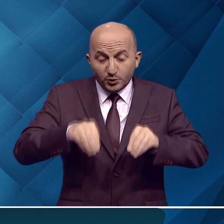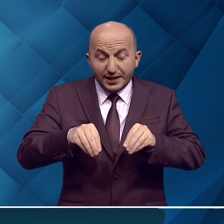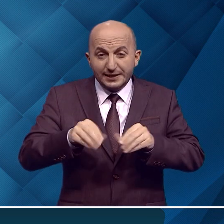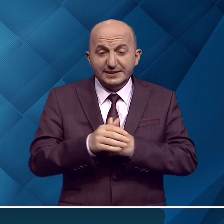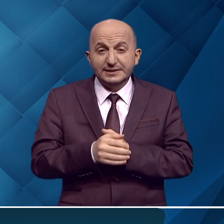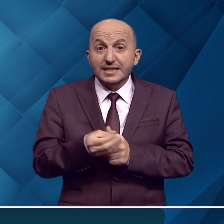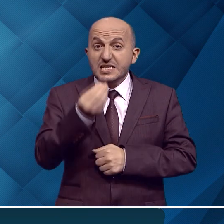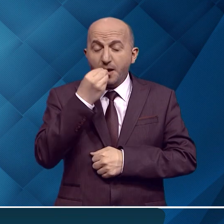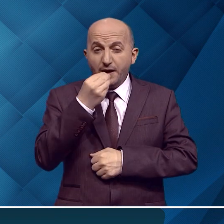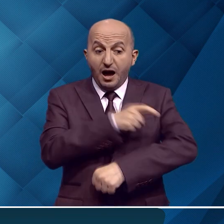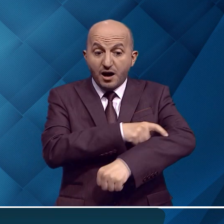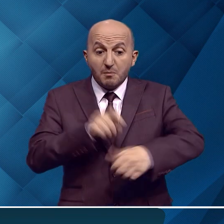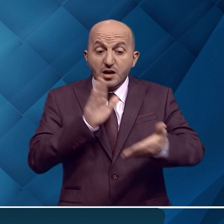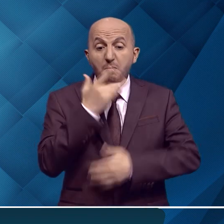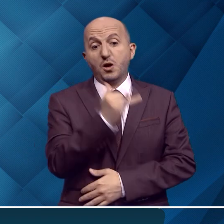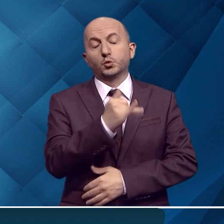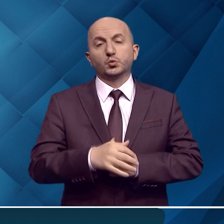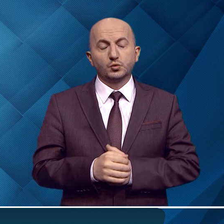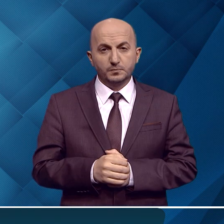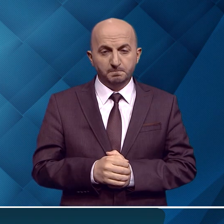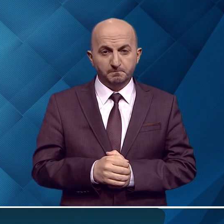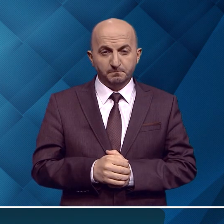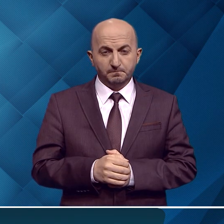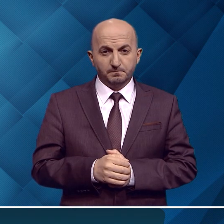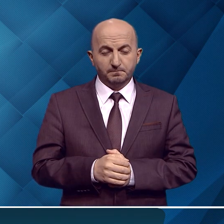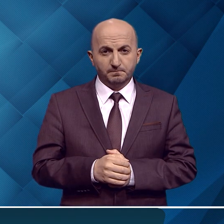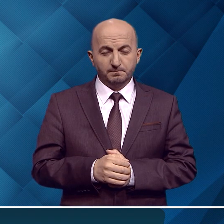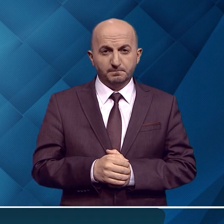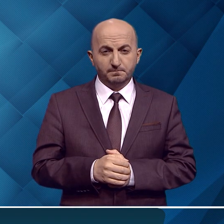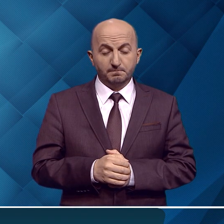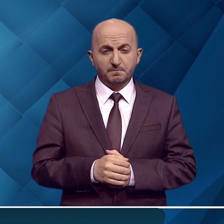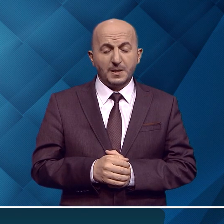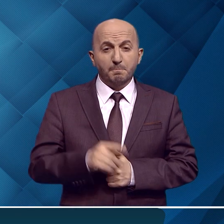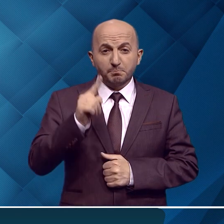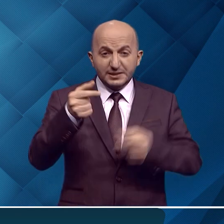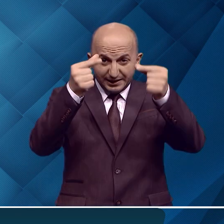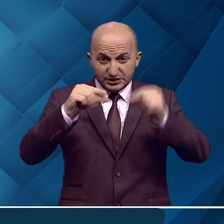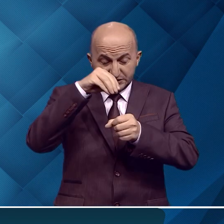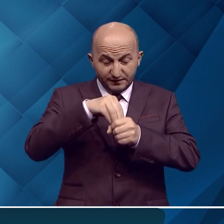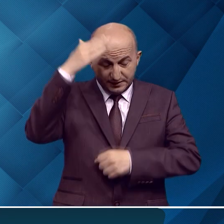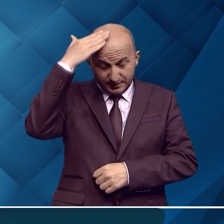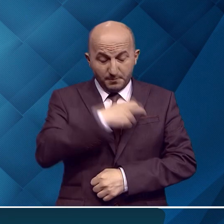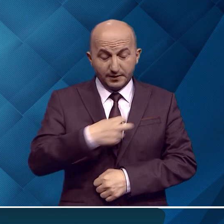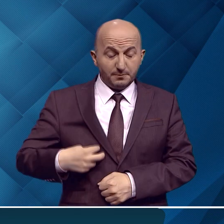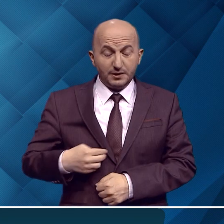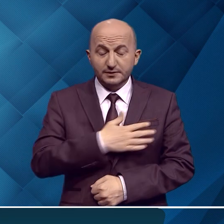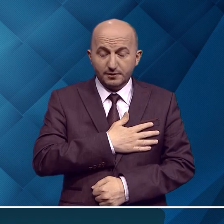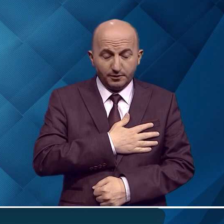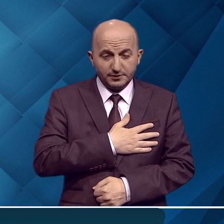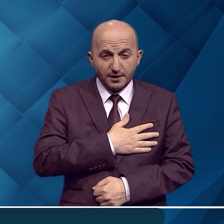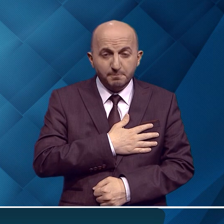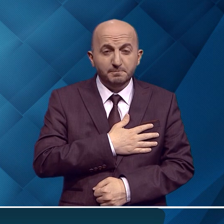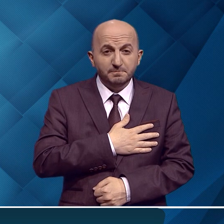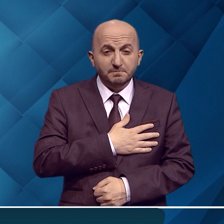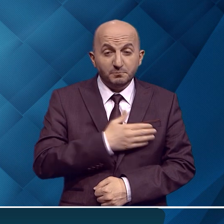yumurtalarını yemek tahrimen mekruhtur. Bir hadis-i şerifte Hazreti Peygamberin